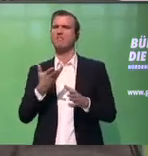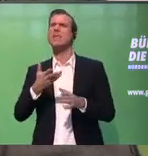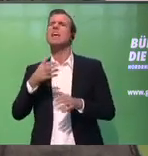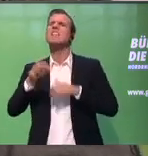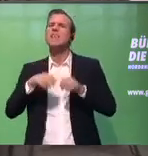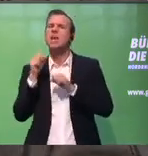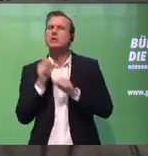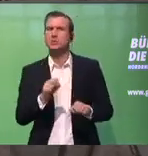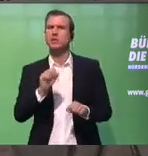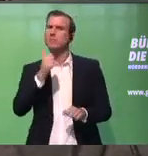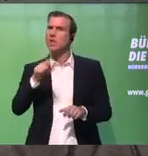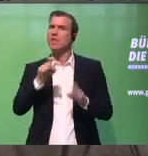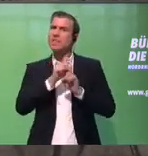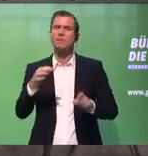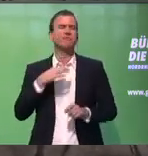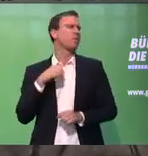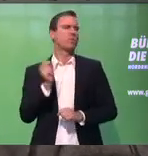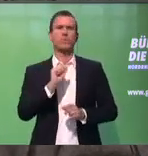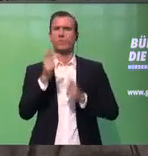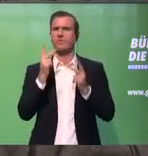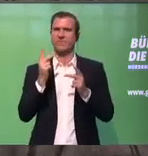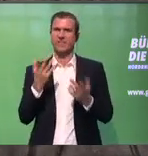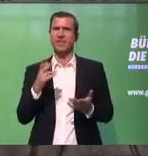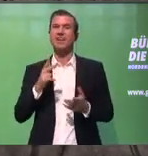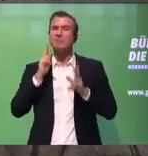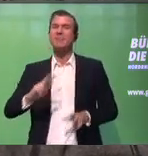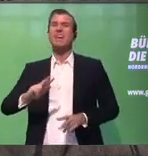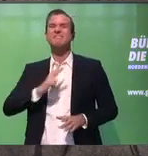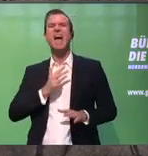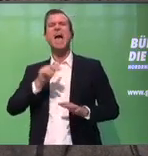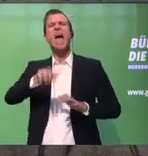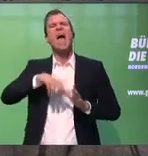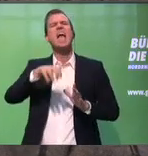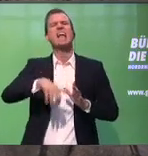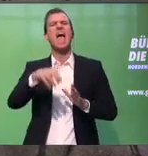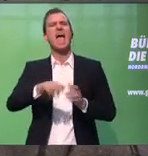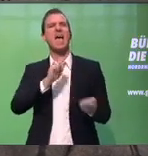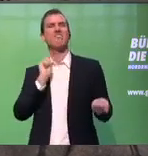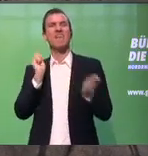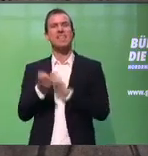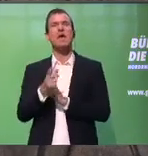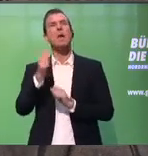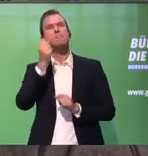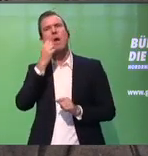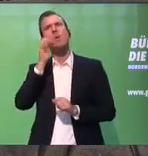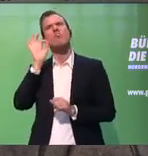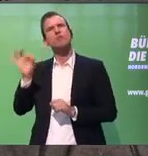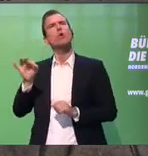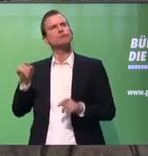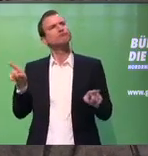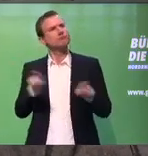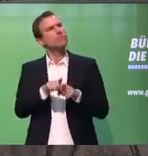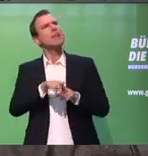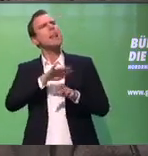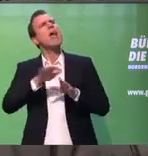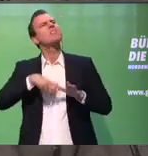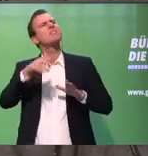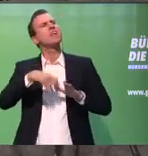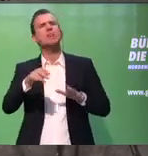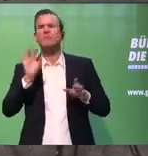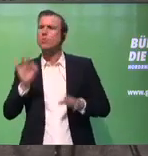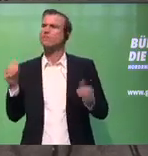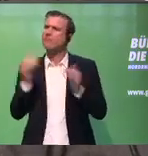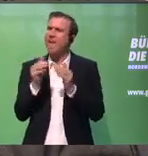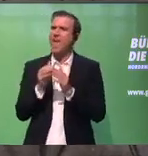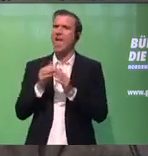Herzensthema, gerade für uns. Eine echte Agrarwende mit einer bäuerlichen, umweltverträglichen, regionalen Landwirtschaft, mit